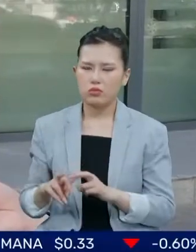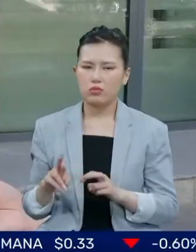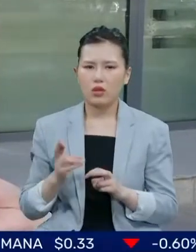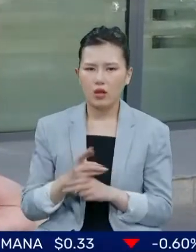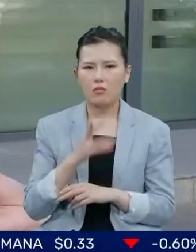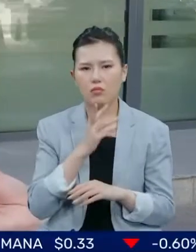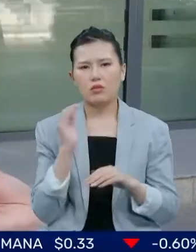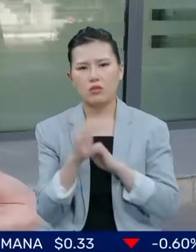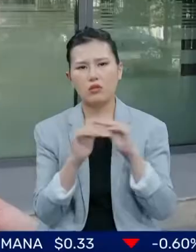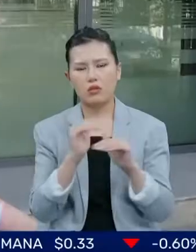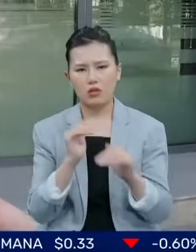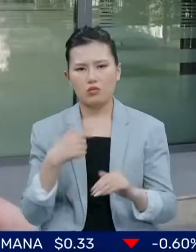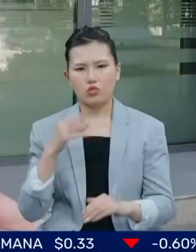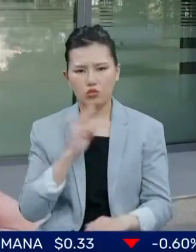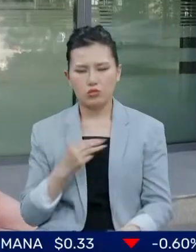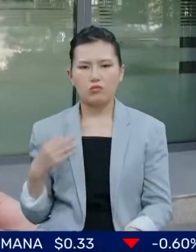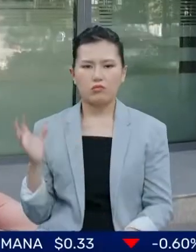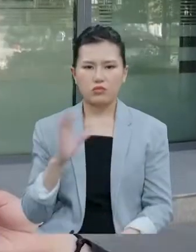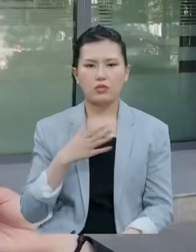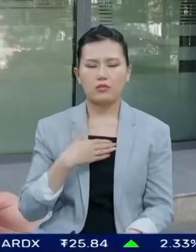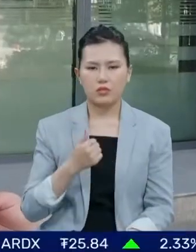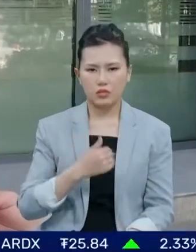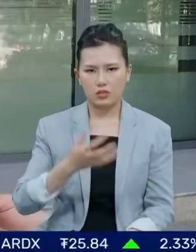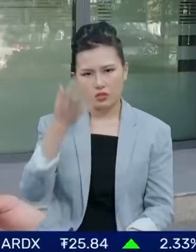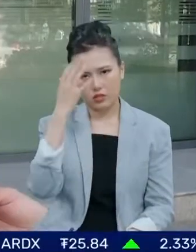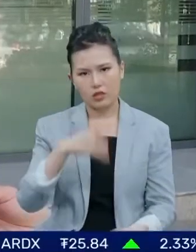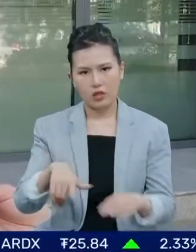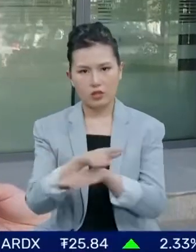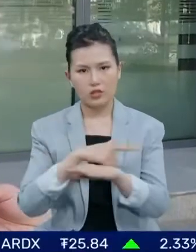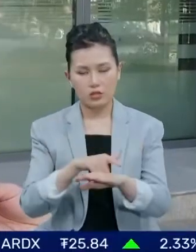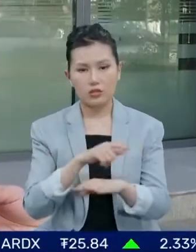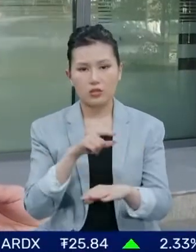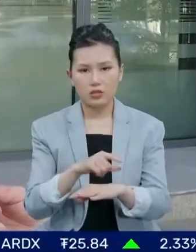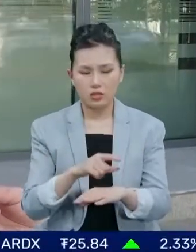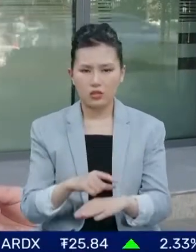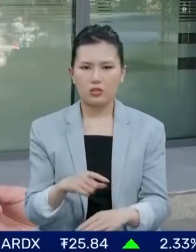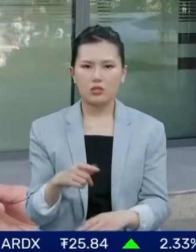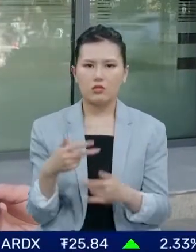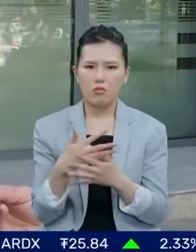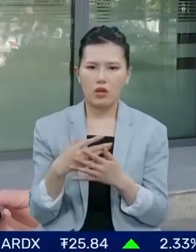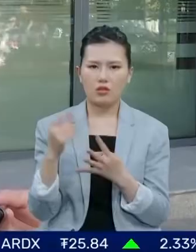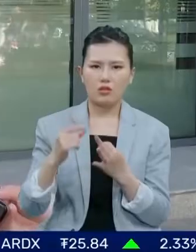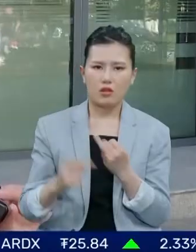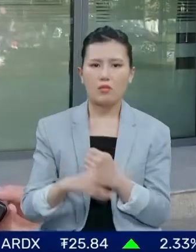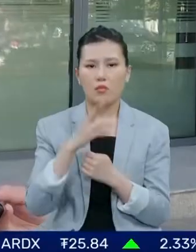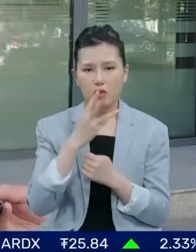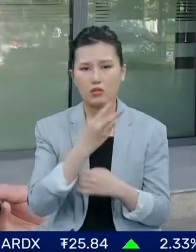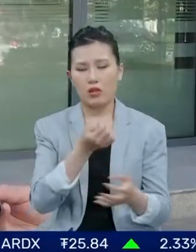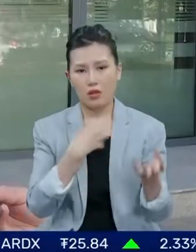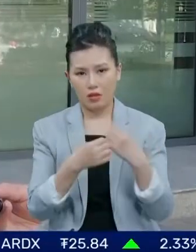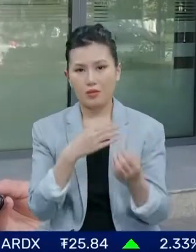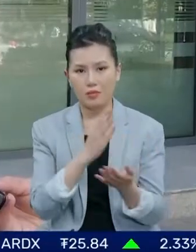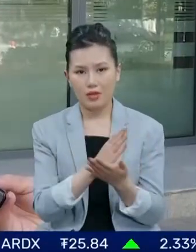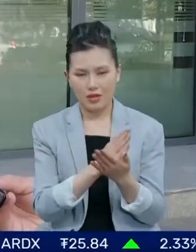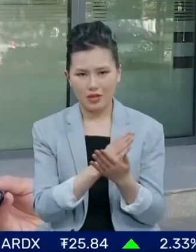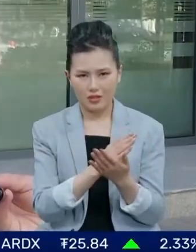ингээч тэгээч гэж ирсэн байна. Одоо энэ засгийн газар уг нь бол тий одоо тим аваа ингээ тэгээгээ заачаад байгаа. Гэтэл энэ